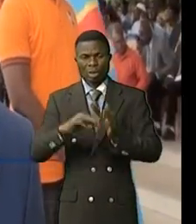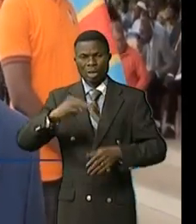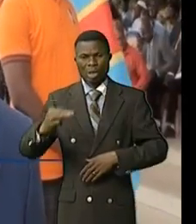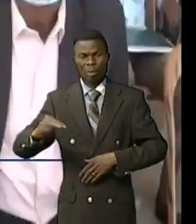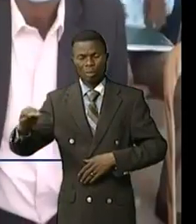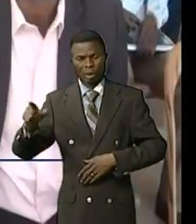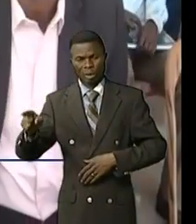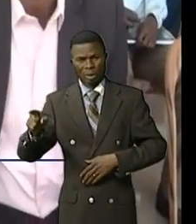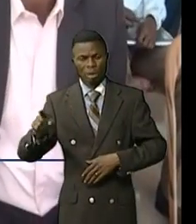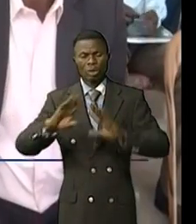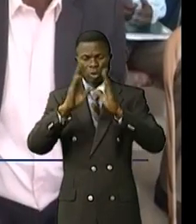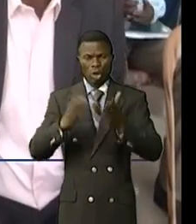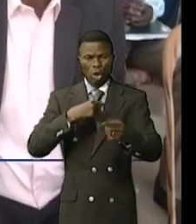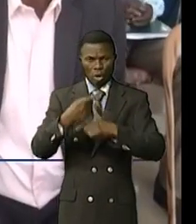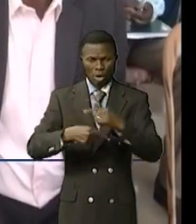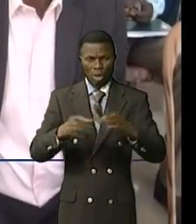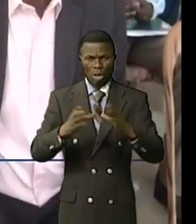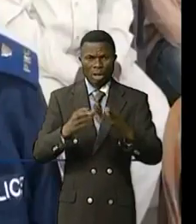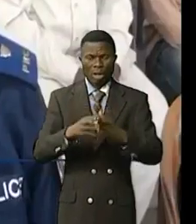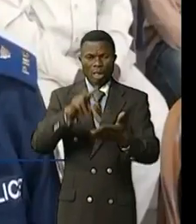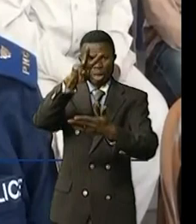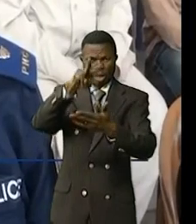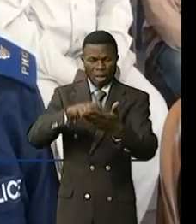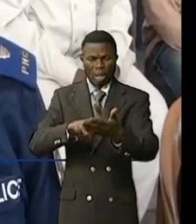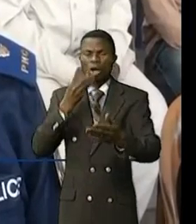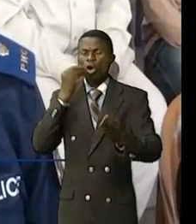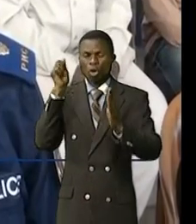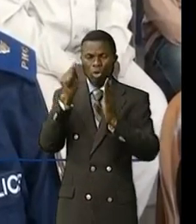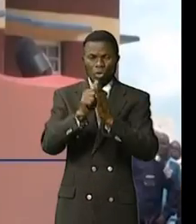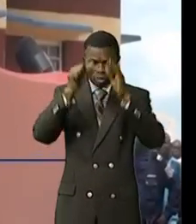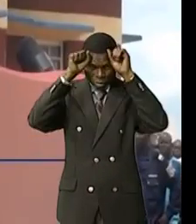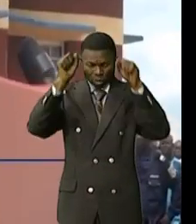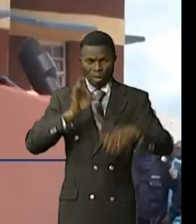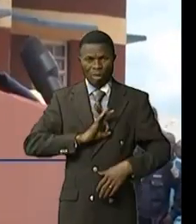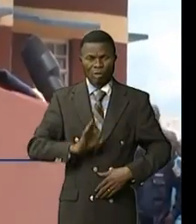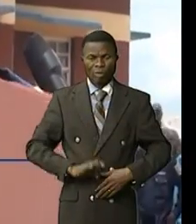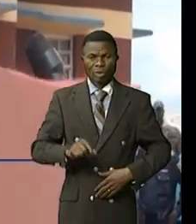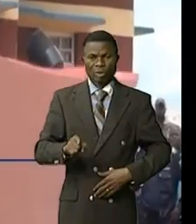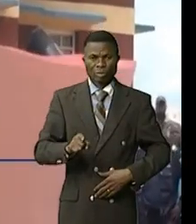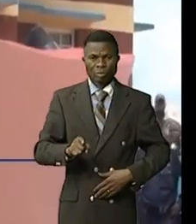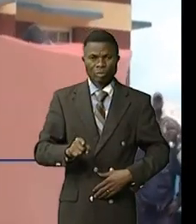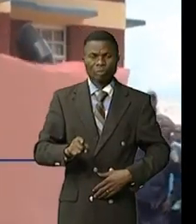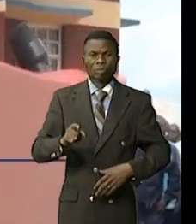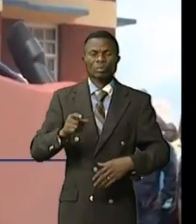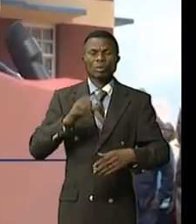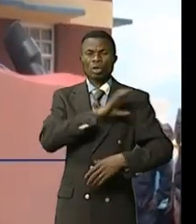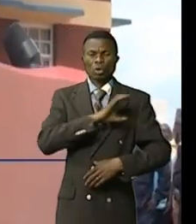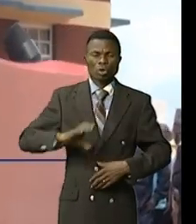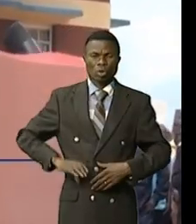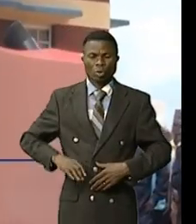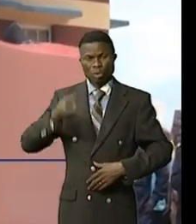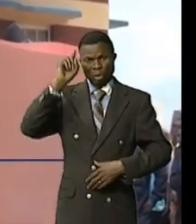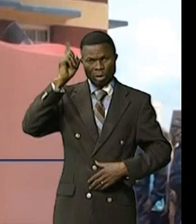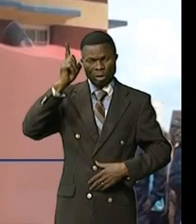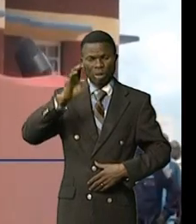Mangala. Tout est parti avec la lecture de l'ordonnance du chef de l'État, Félix-Antoine Tshisekedi Chilombo, par le commissaire principal de